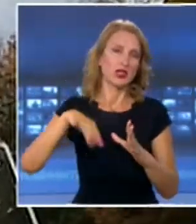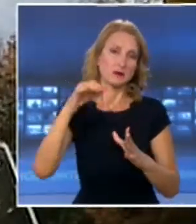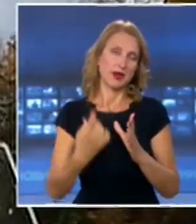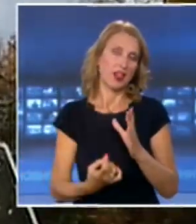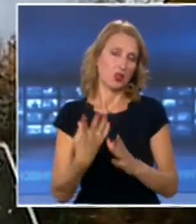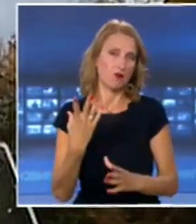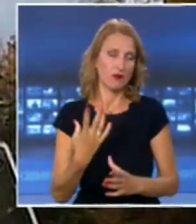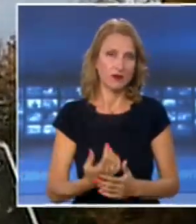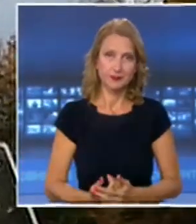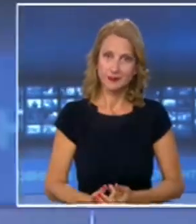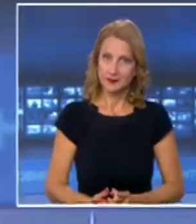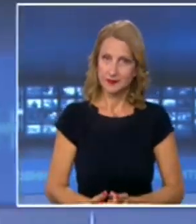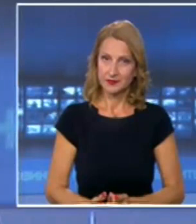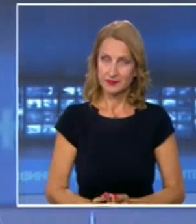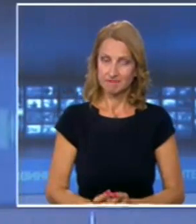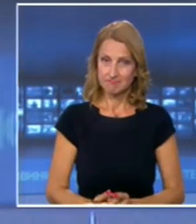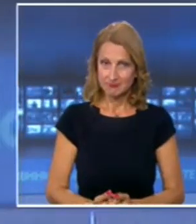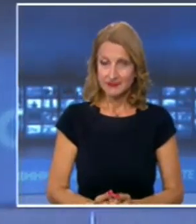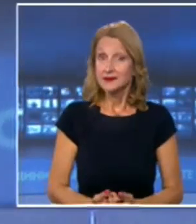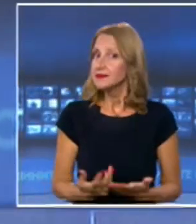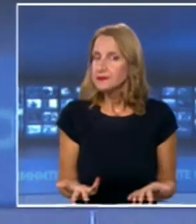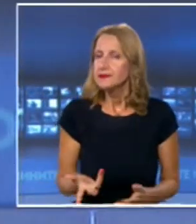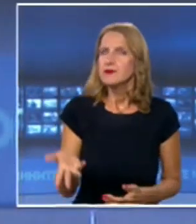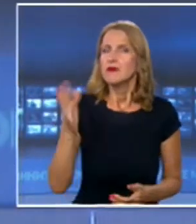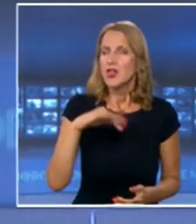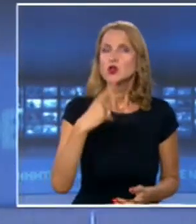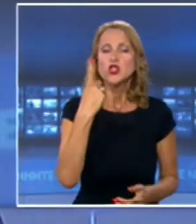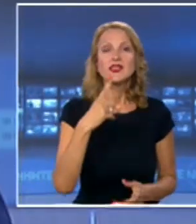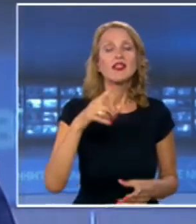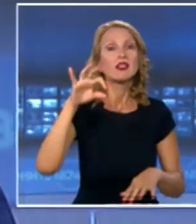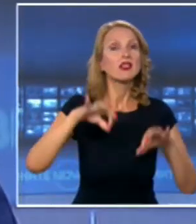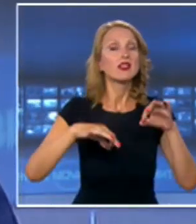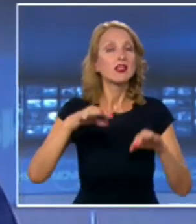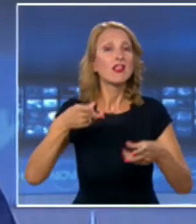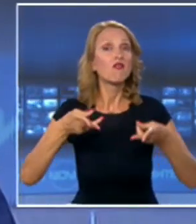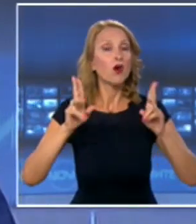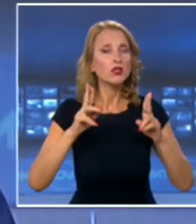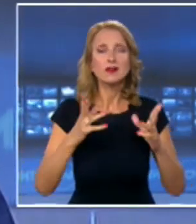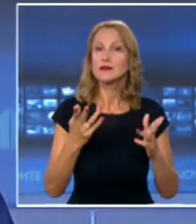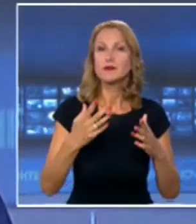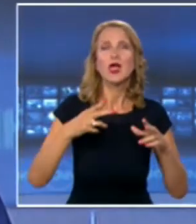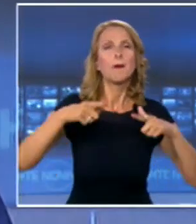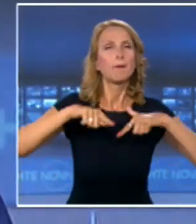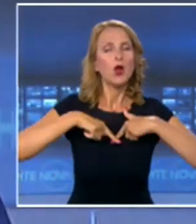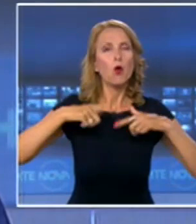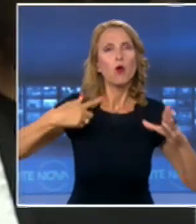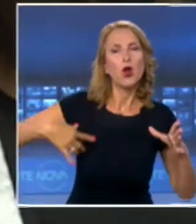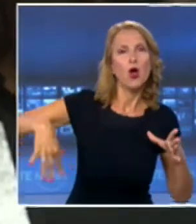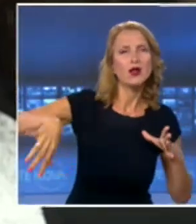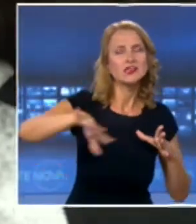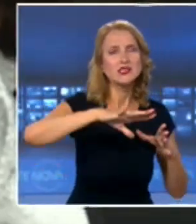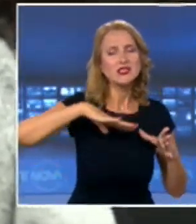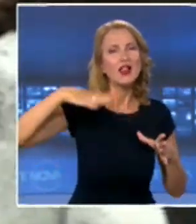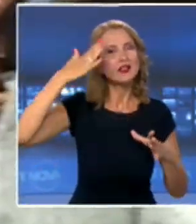Нова, Благой Цицелков. И за още един вод, прокурори от цялата страна се събраха, за да изберат своя нов представител